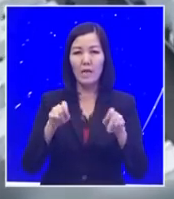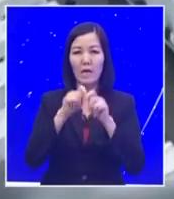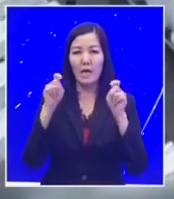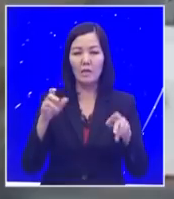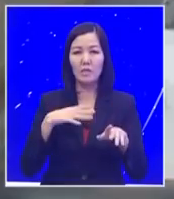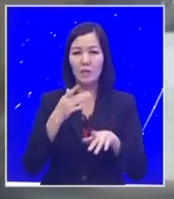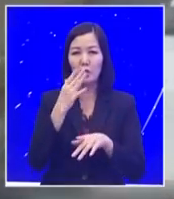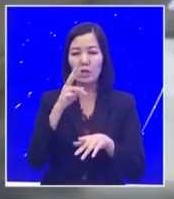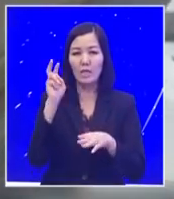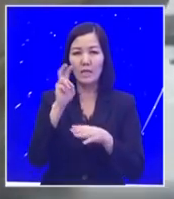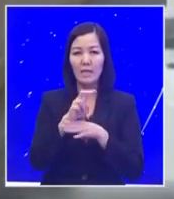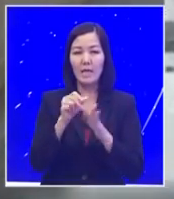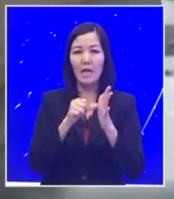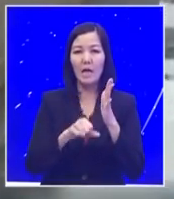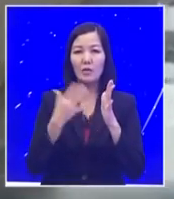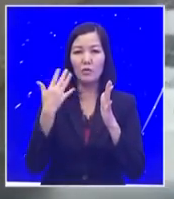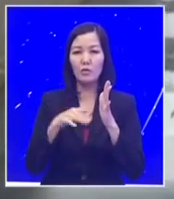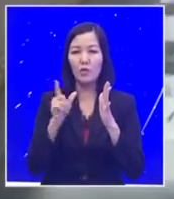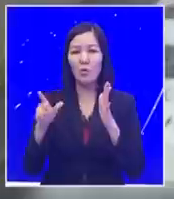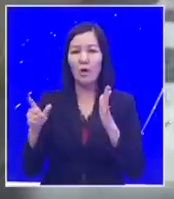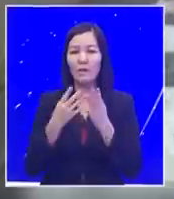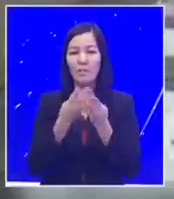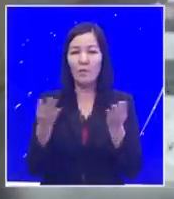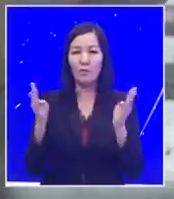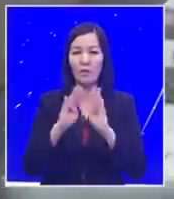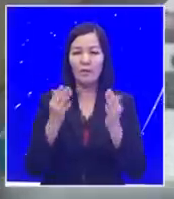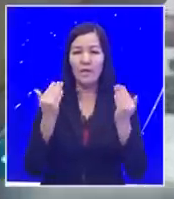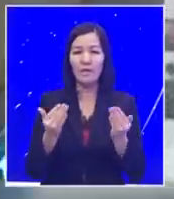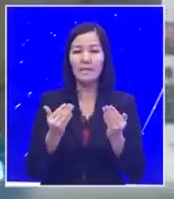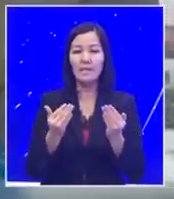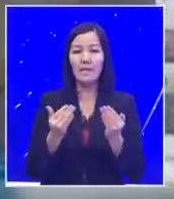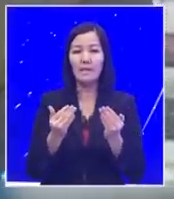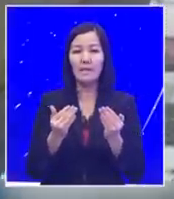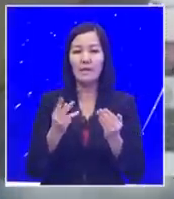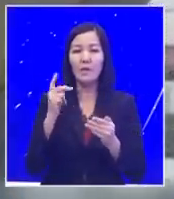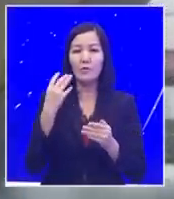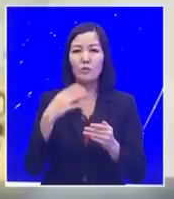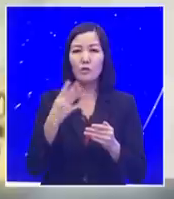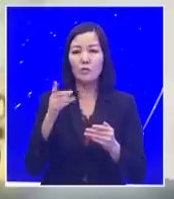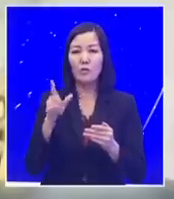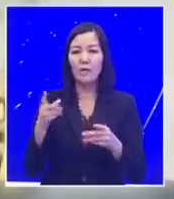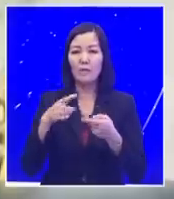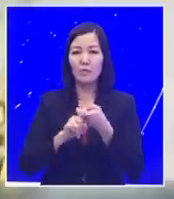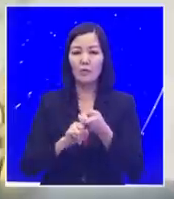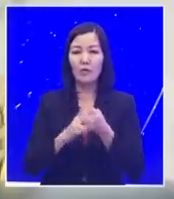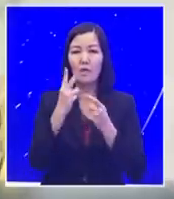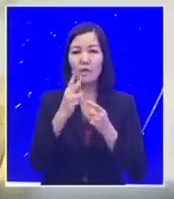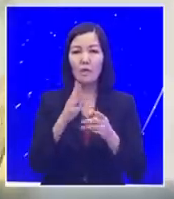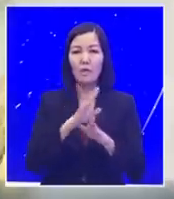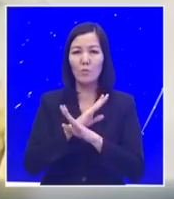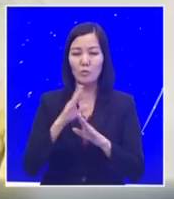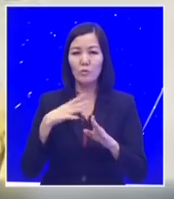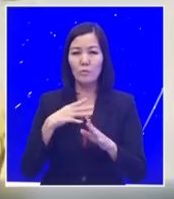орталыққа шетелден келген 650 азамат орналастырылды. Қазір елде індетті 144 адам жұқтырған, оның 2-і көз